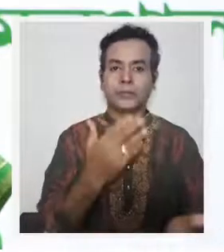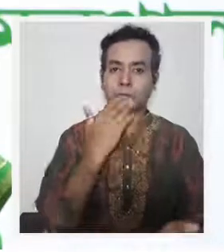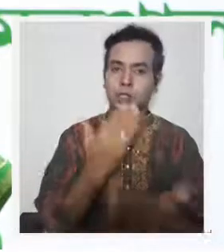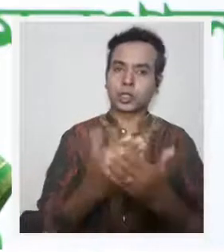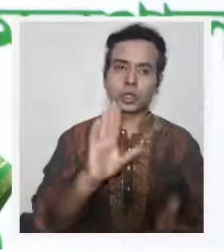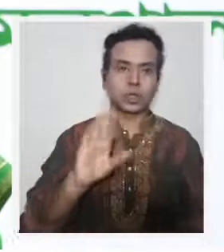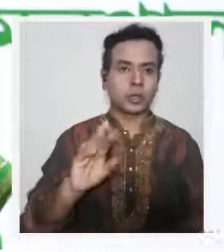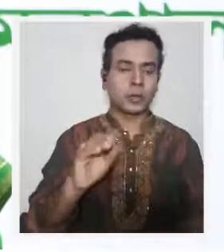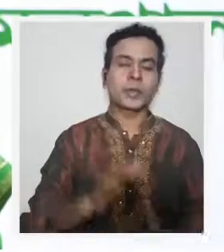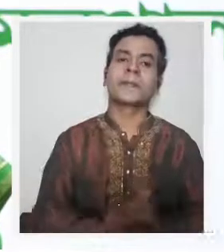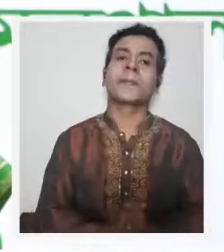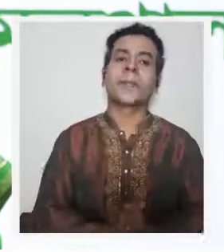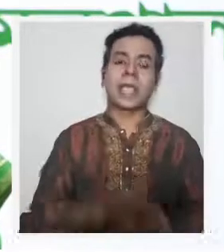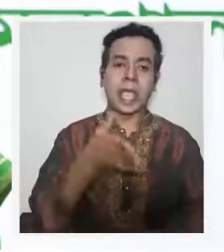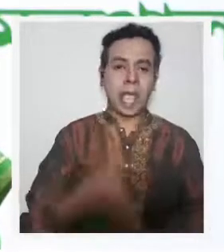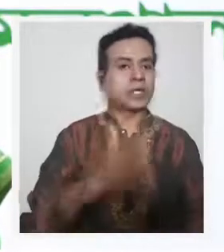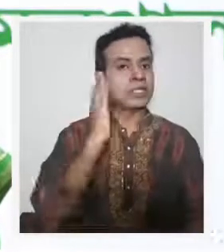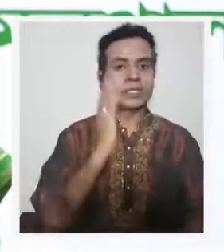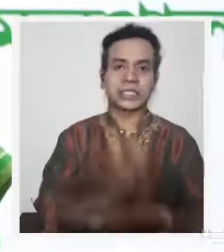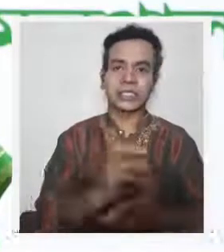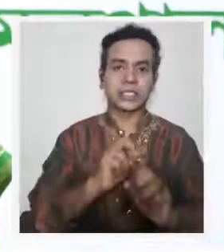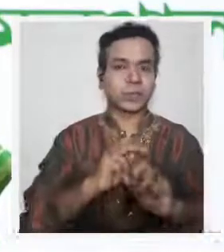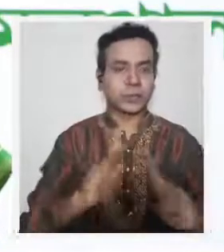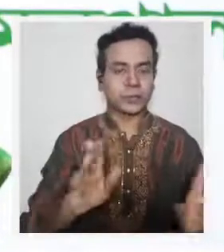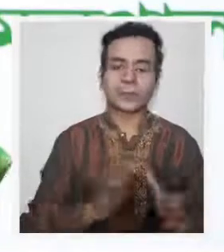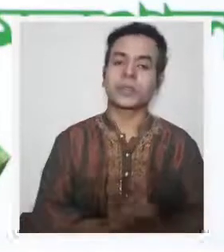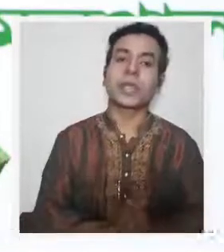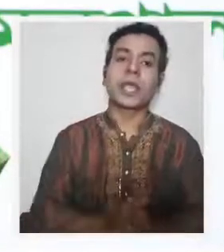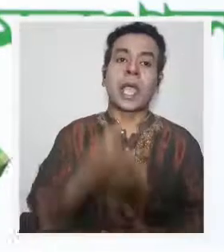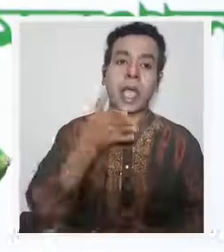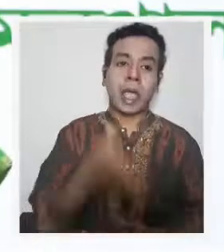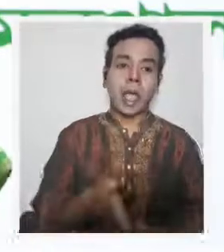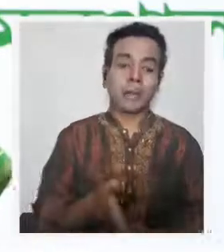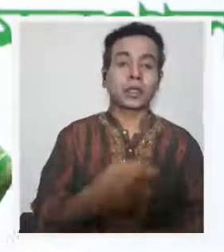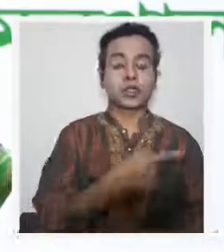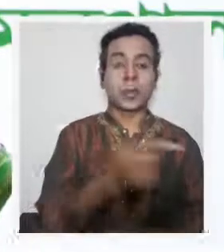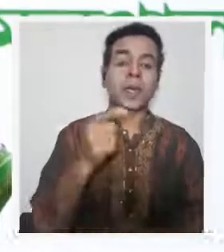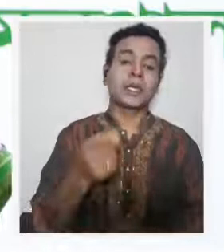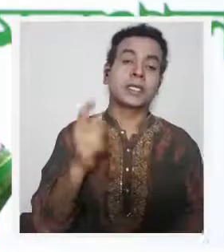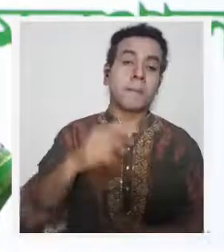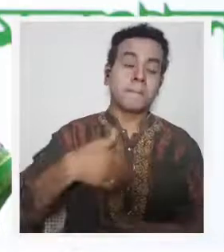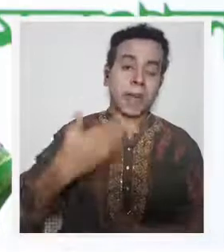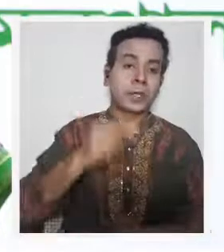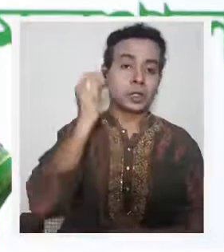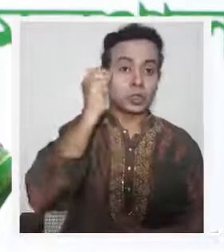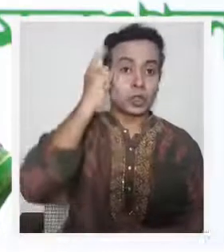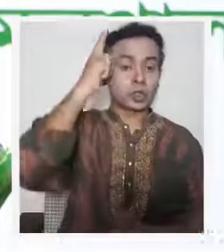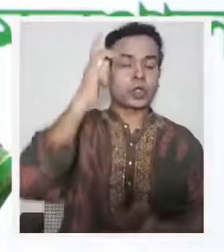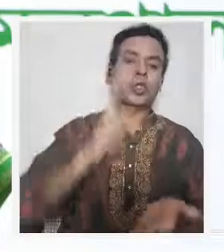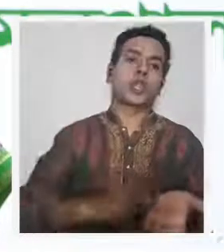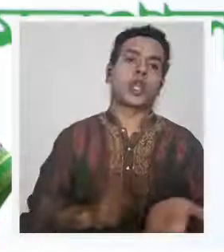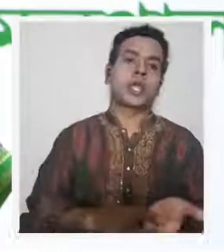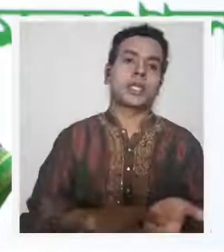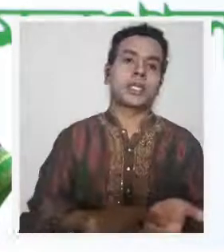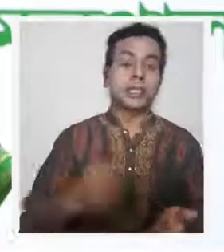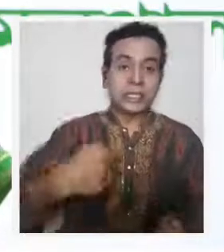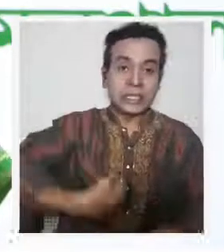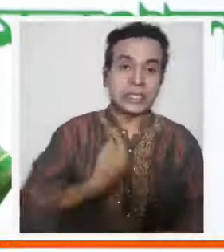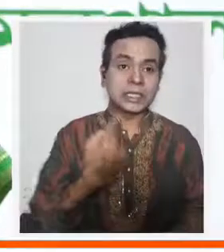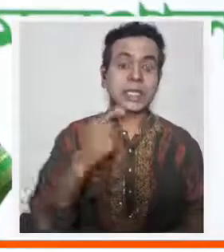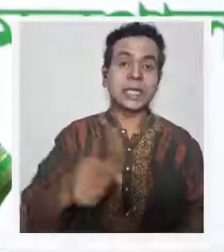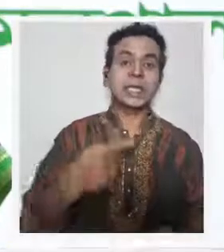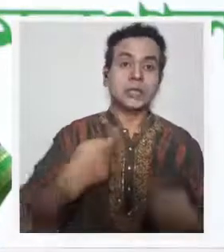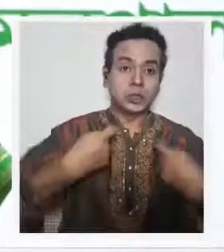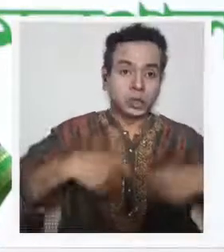ফেলবেন না। ধন্যবাদ সবাইকে। ধন্যবাদ প্রফেসর সানিয়া তাহমিনা। আমরা শেষ করব, তবে আসলেই আমরা